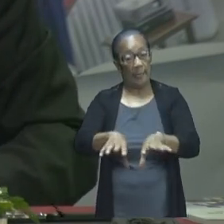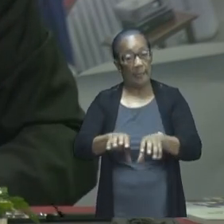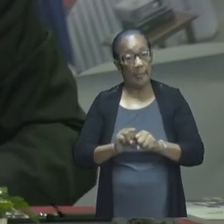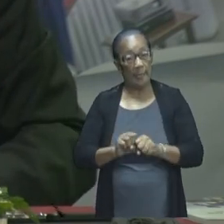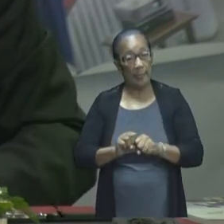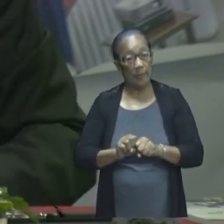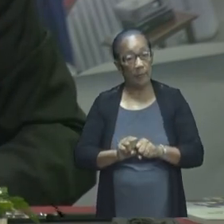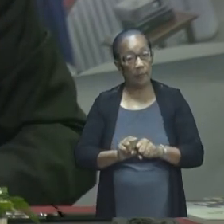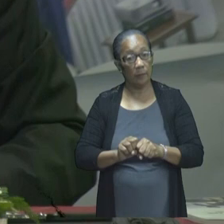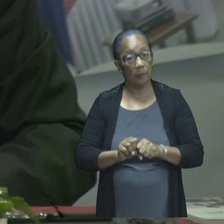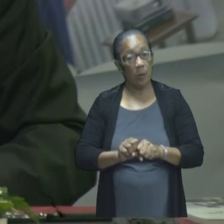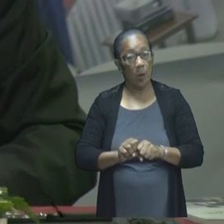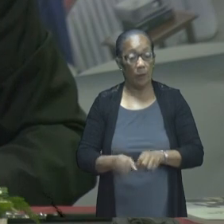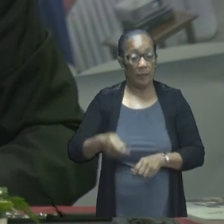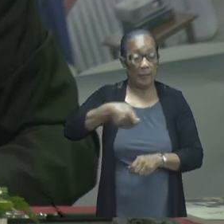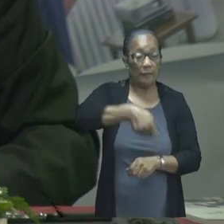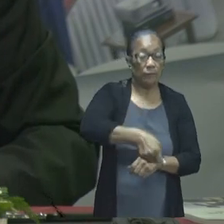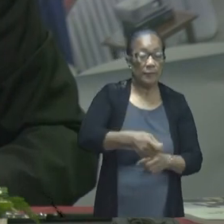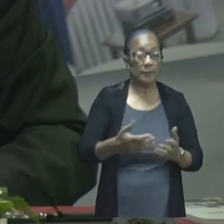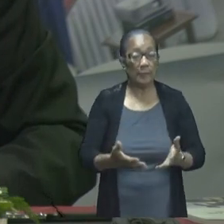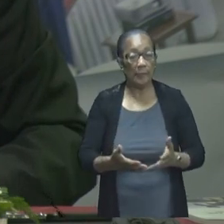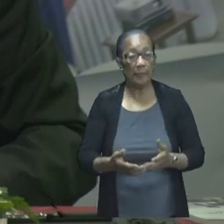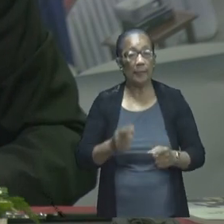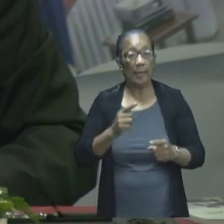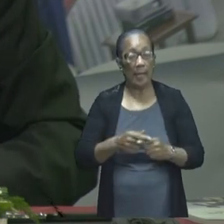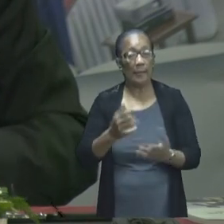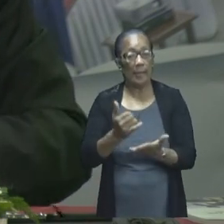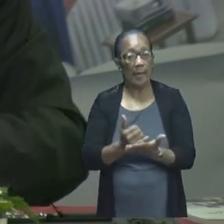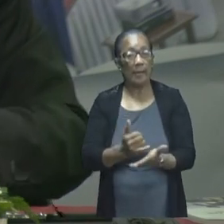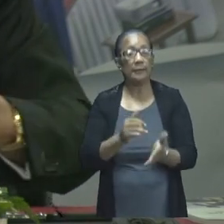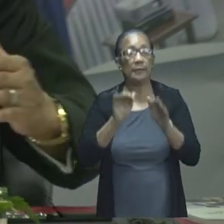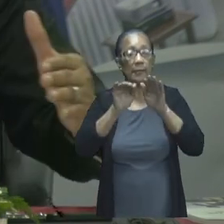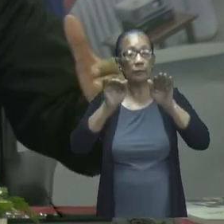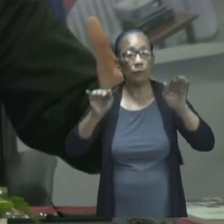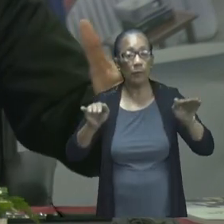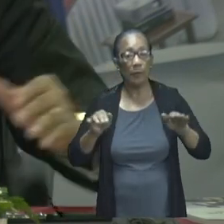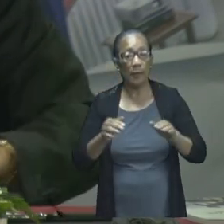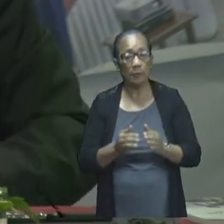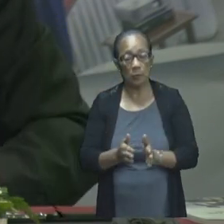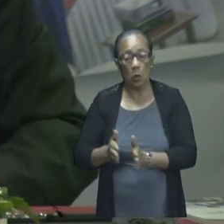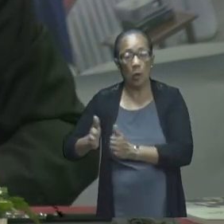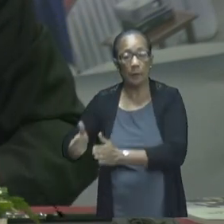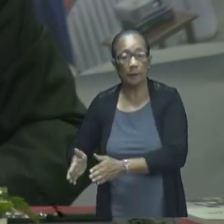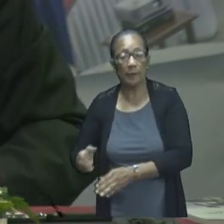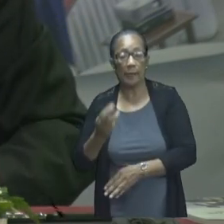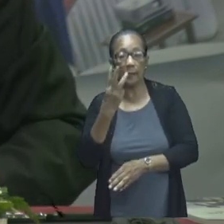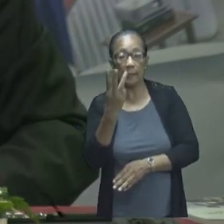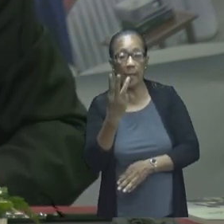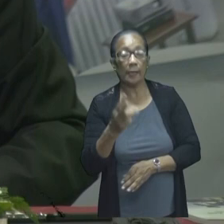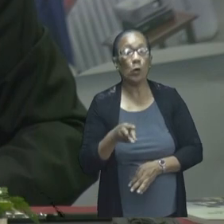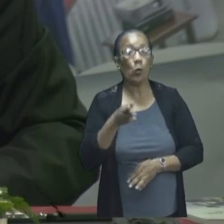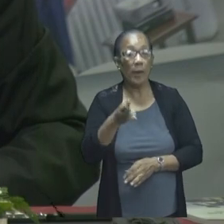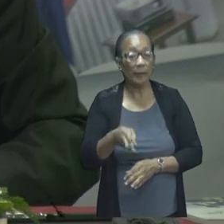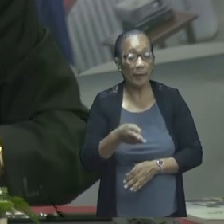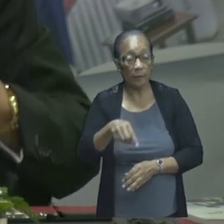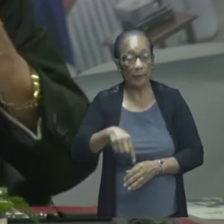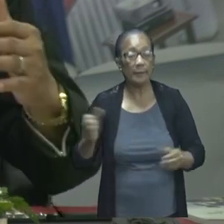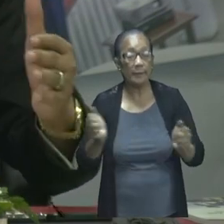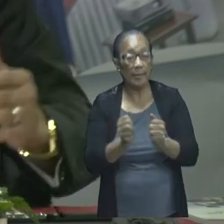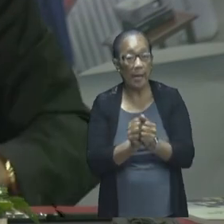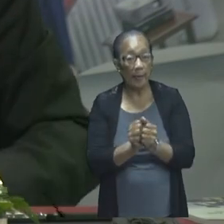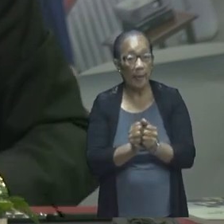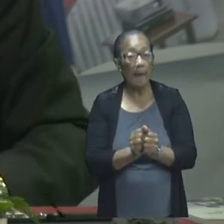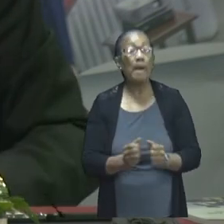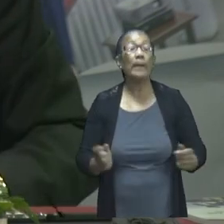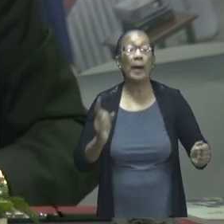final investment' de zin en de laatste informatie dat is opgeschoven is naar het derde kwartaal van dit jaar me als dat